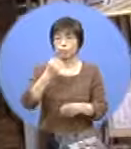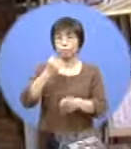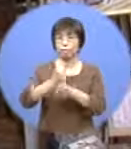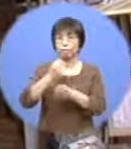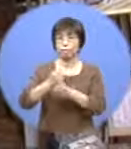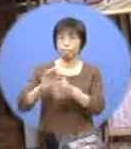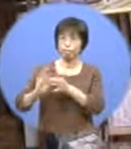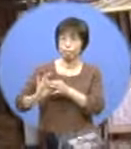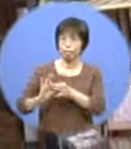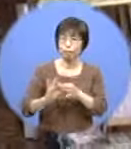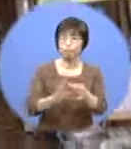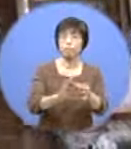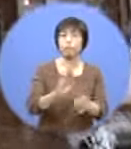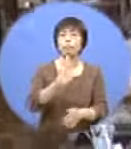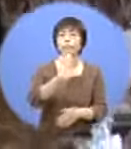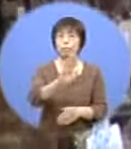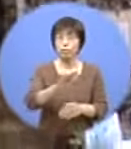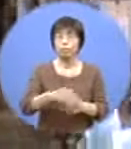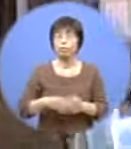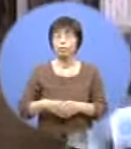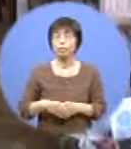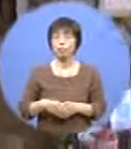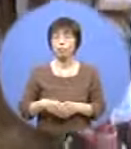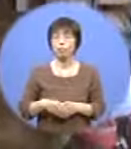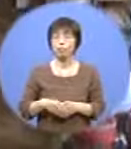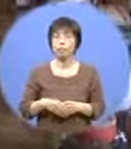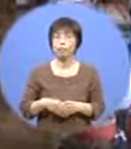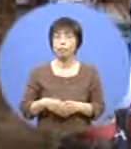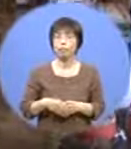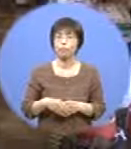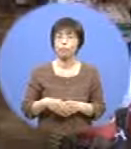わらぬ味を守り続けています。